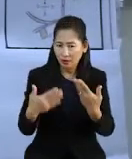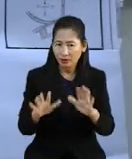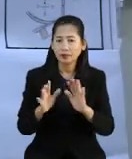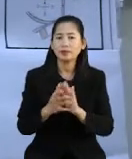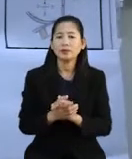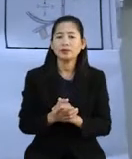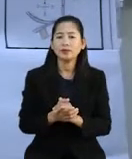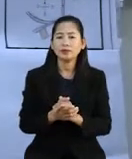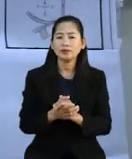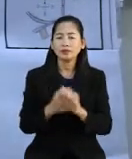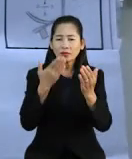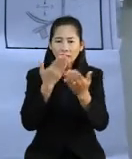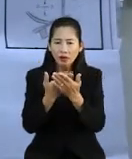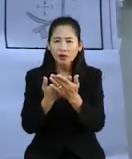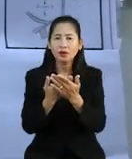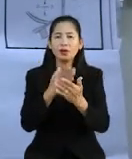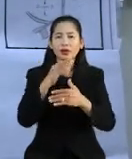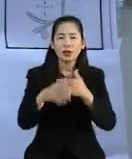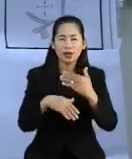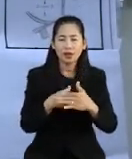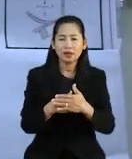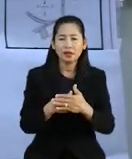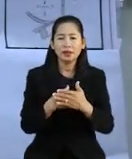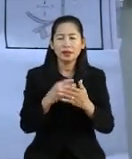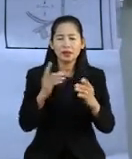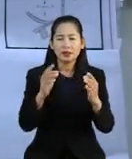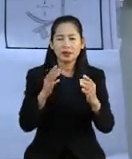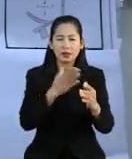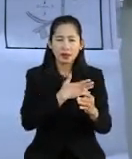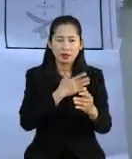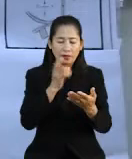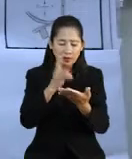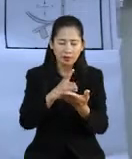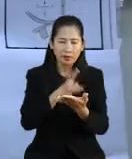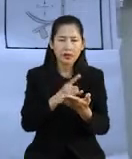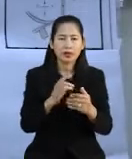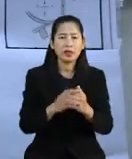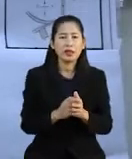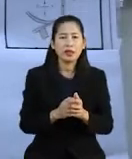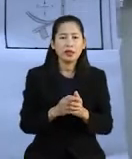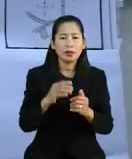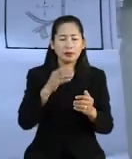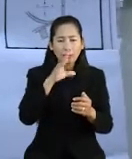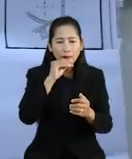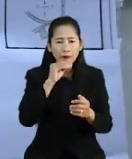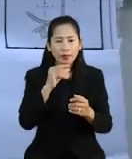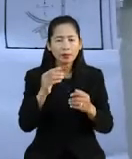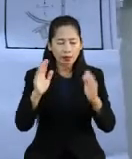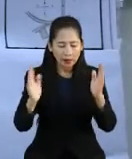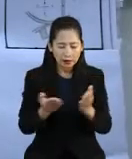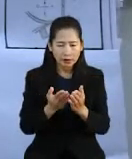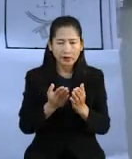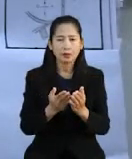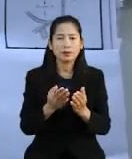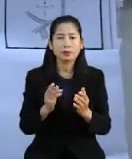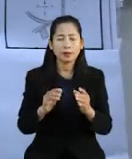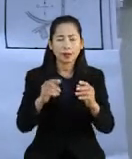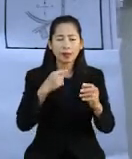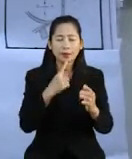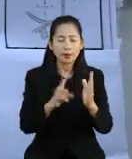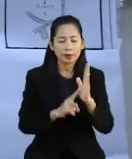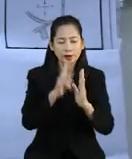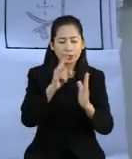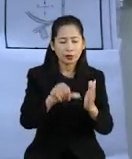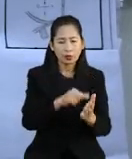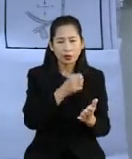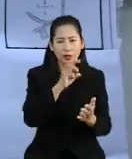ơi chà à con chân con từng ở khnề anh chân dương bài rồi mà mày điên đã bảo dương với cứ cá nị dời cá này nom khnông cá bập tứ tôm